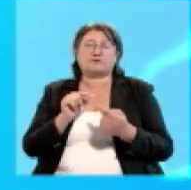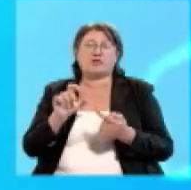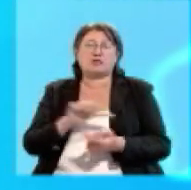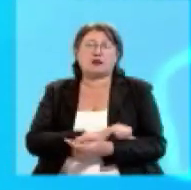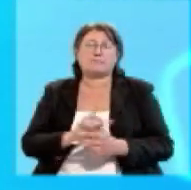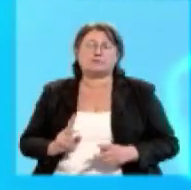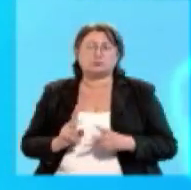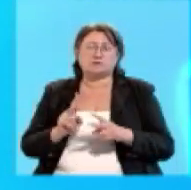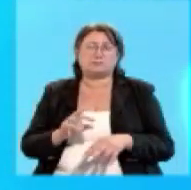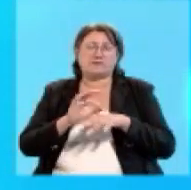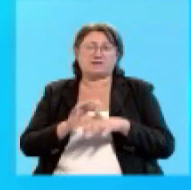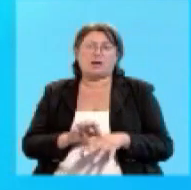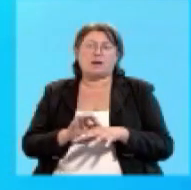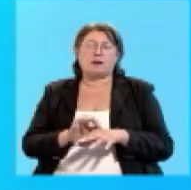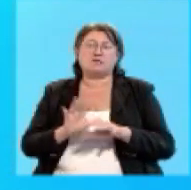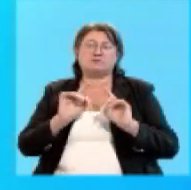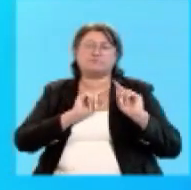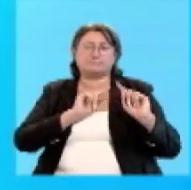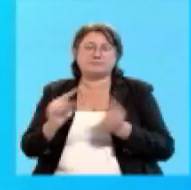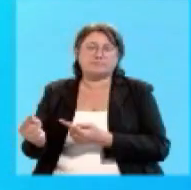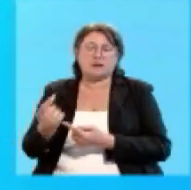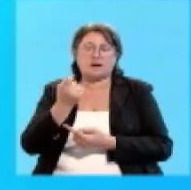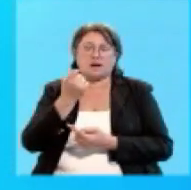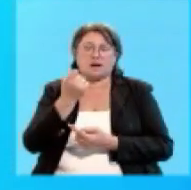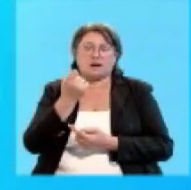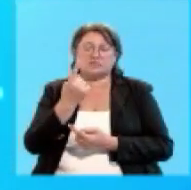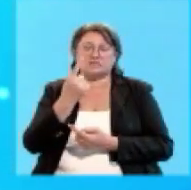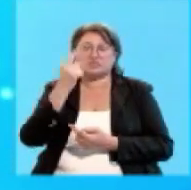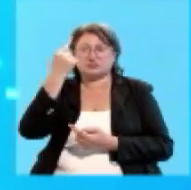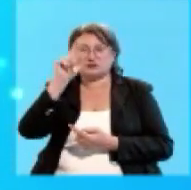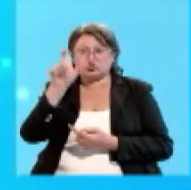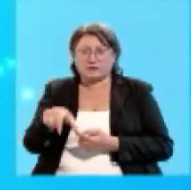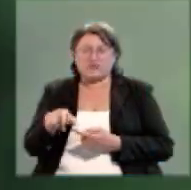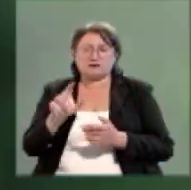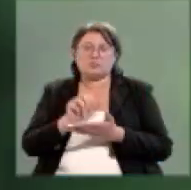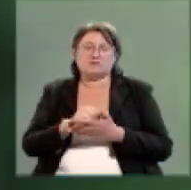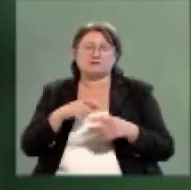аумағында есірткі таратумен айналысқан 11 адамды ұстау бойынша операция жүргізді.